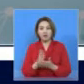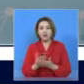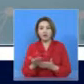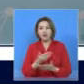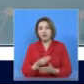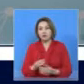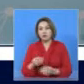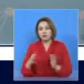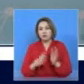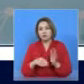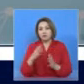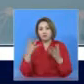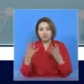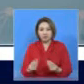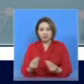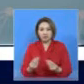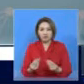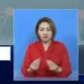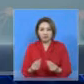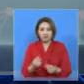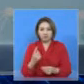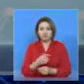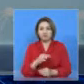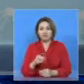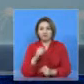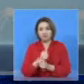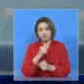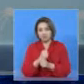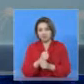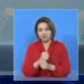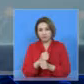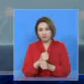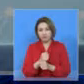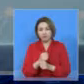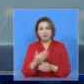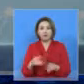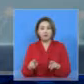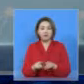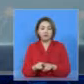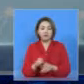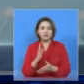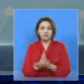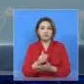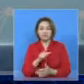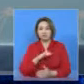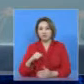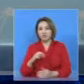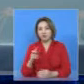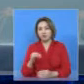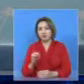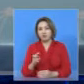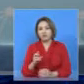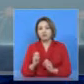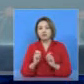срок до 90 дней. То есть они первый квартал действовали. И, соответственно, там есть своя методика, как они